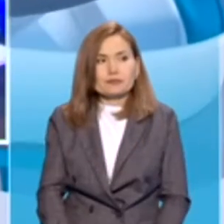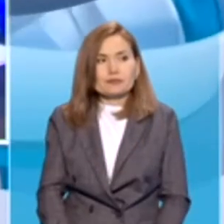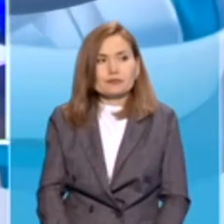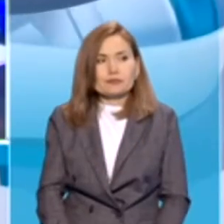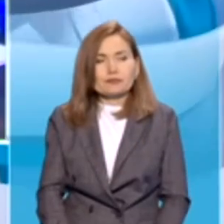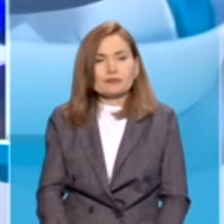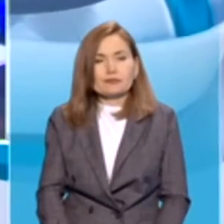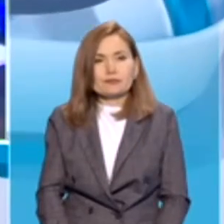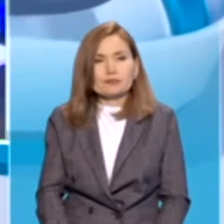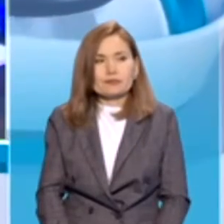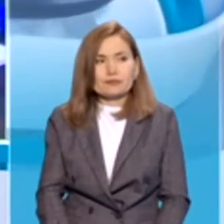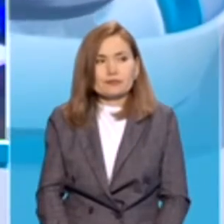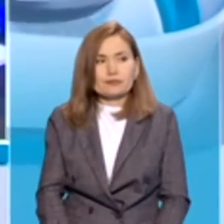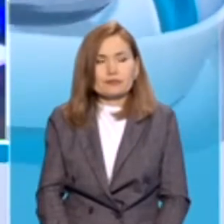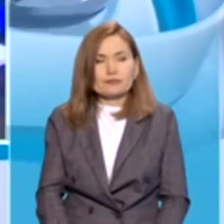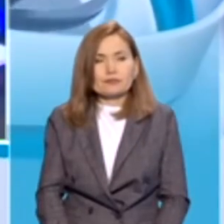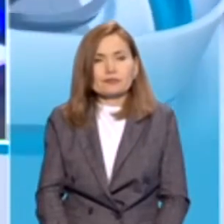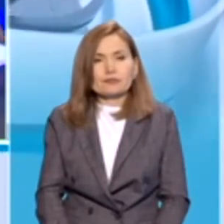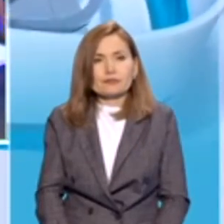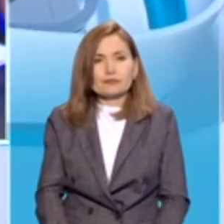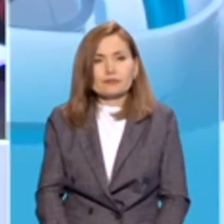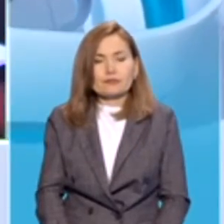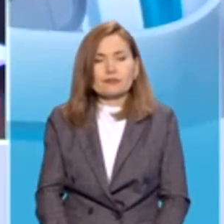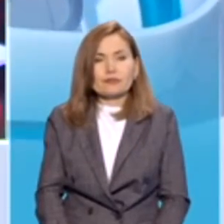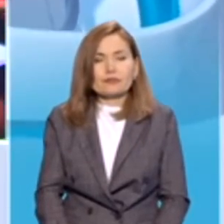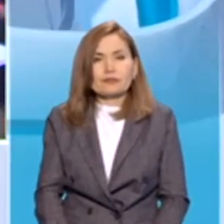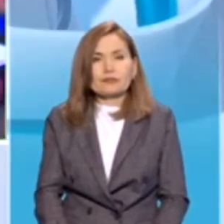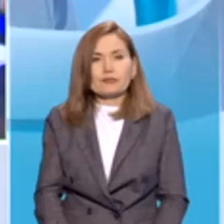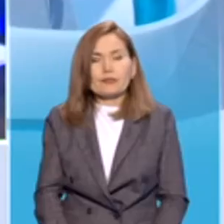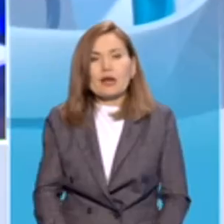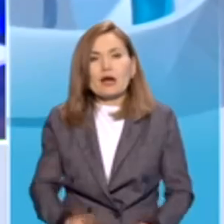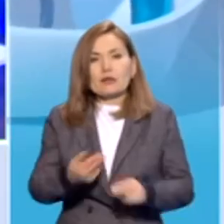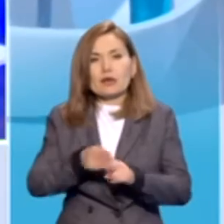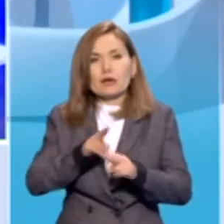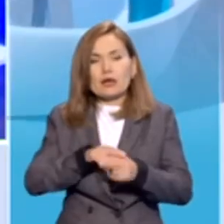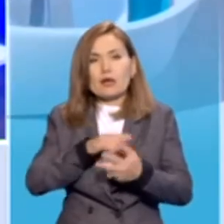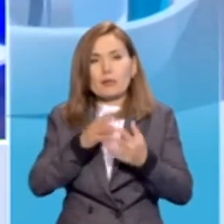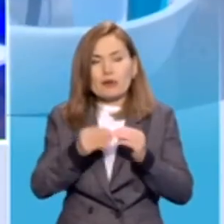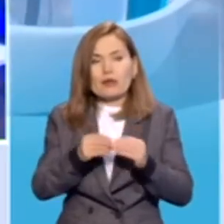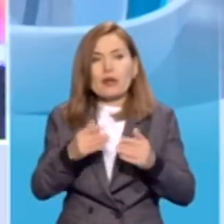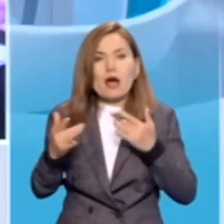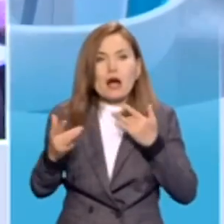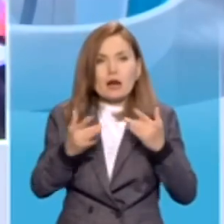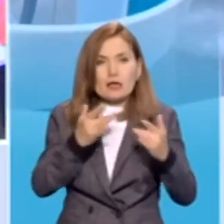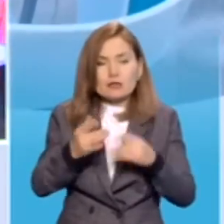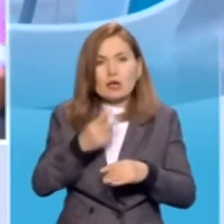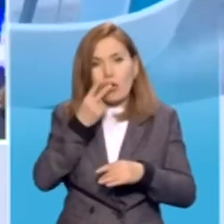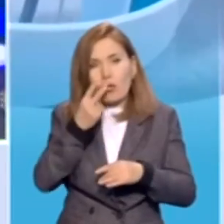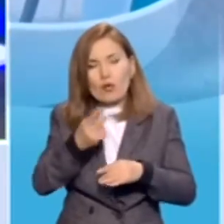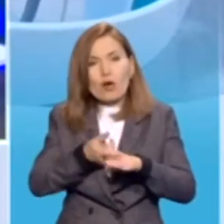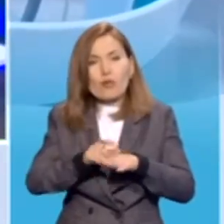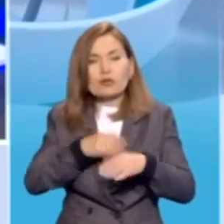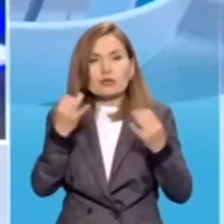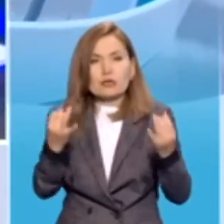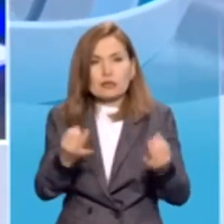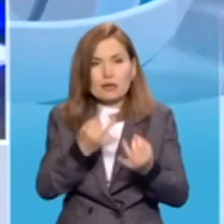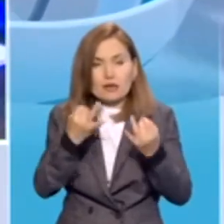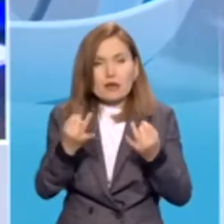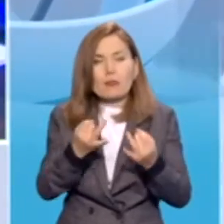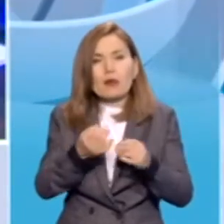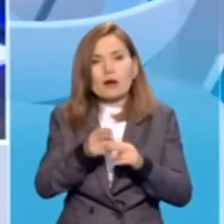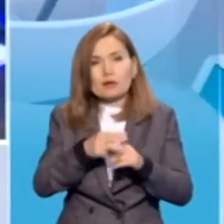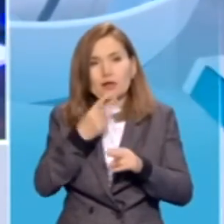әңгімесінен құлағымыздың құрышығандай әттең уақыт тығыз бізде. Жаңа сахна сыртында да концертті байқап қалдық. Әзілкештеріміз, әншілеріміз сахнада